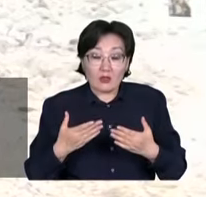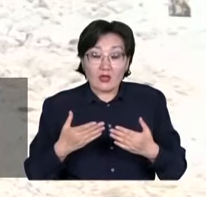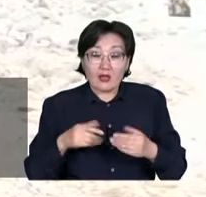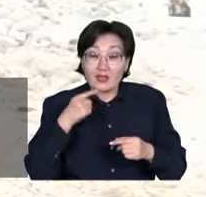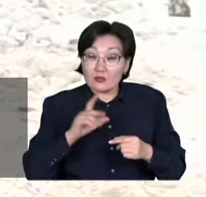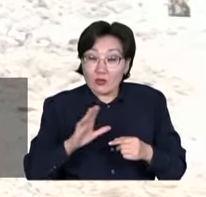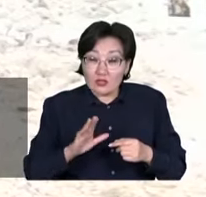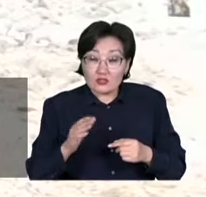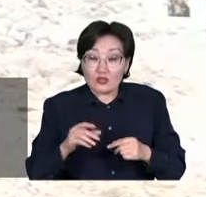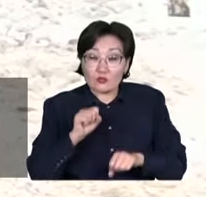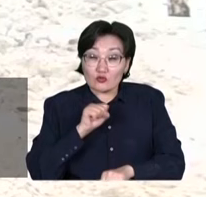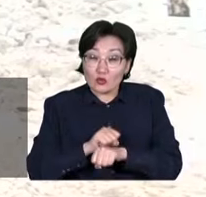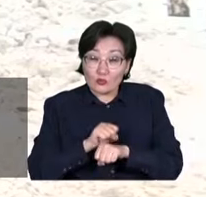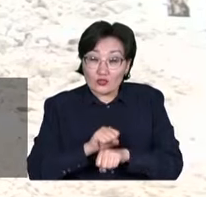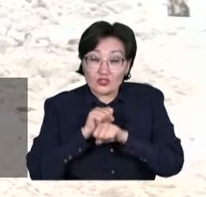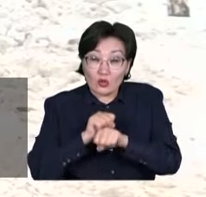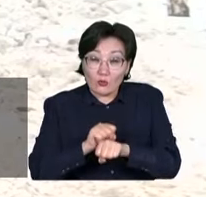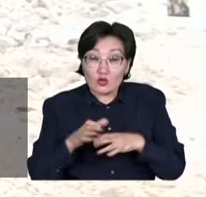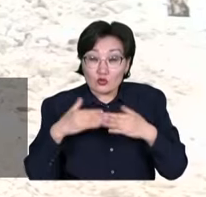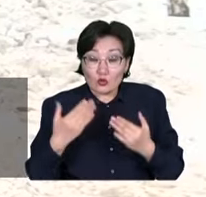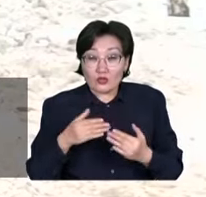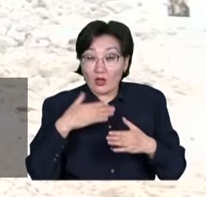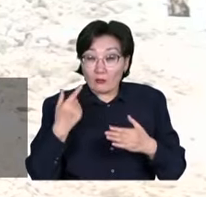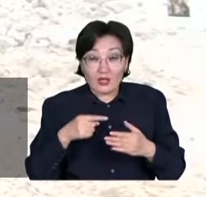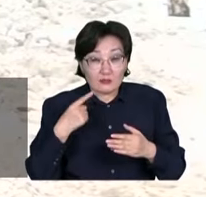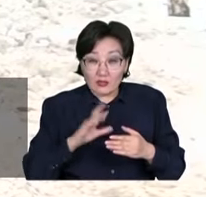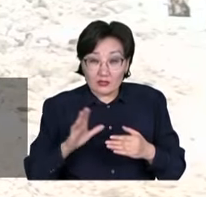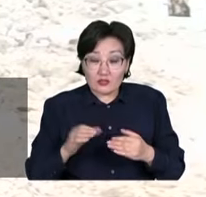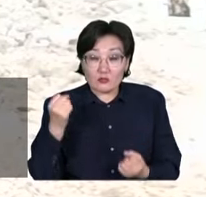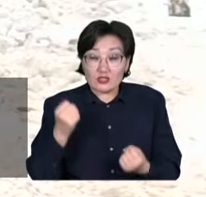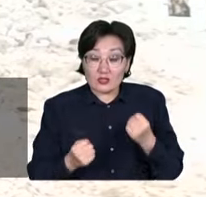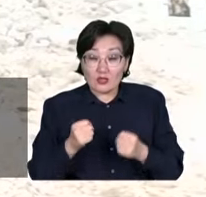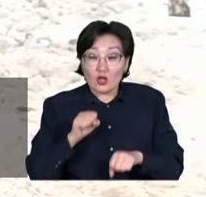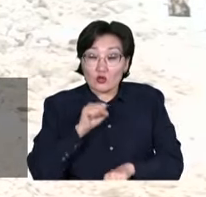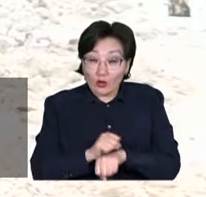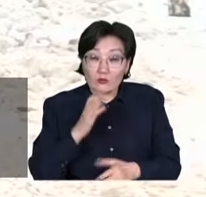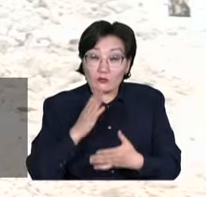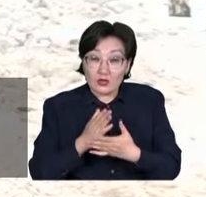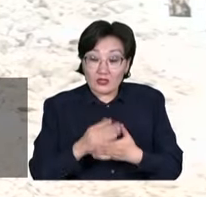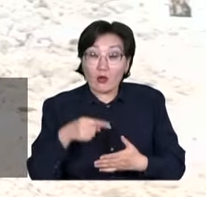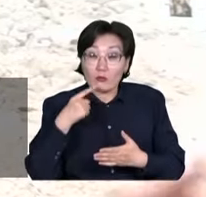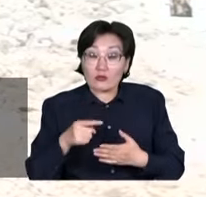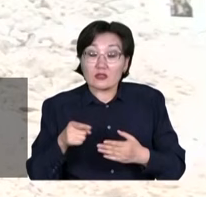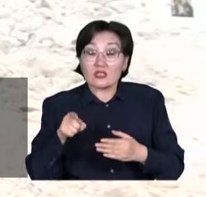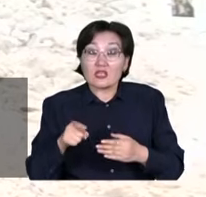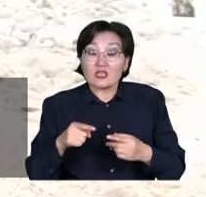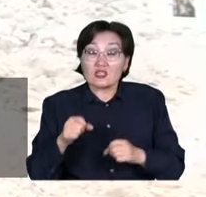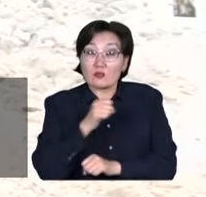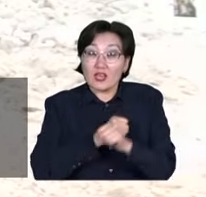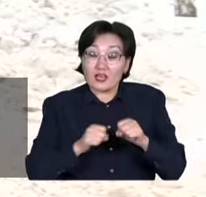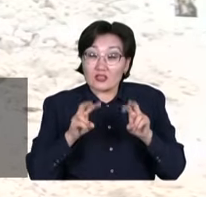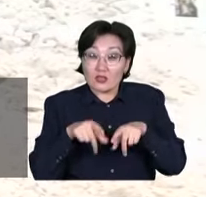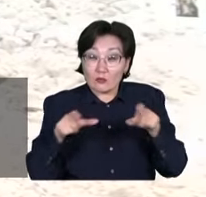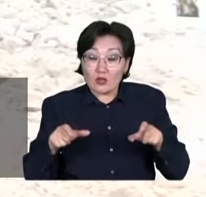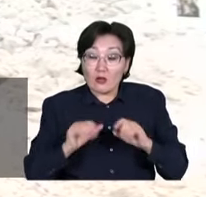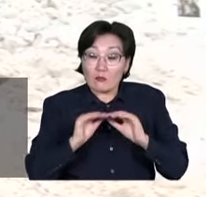Сіз тормоз жоқ деп айтпаңыз машинада, сіз тормоз бар деп айтыңыз, сіз қайтесіз мына механикті бала